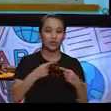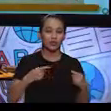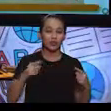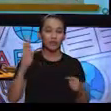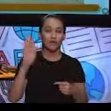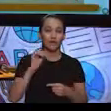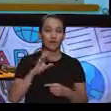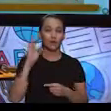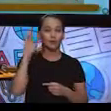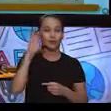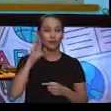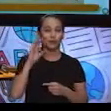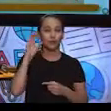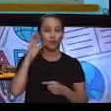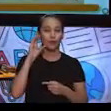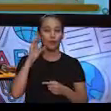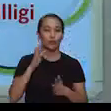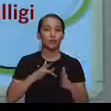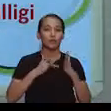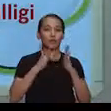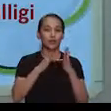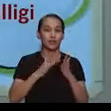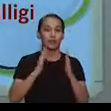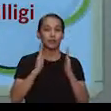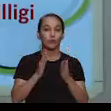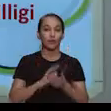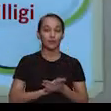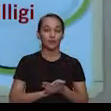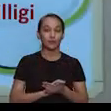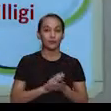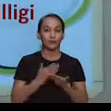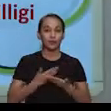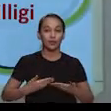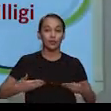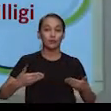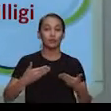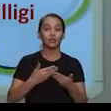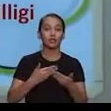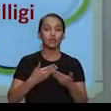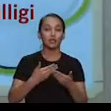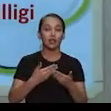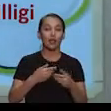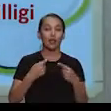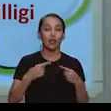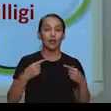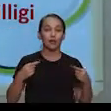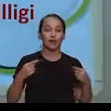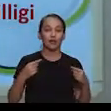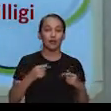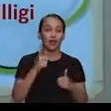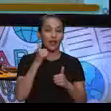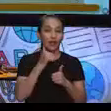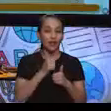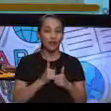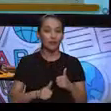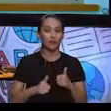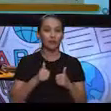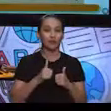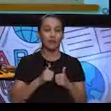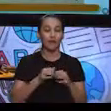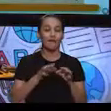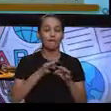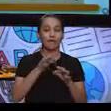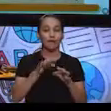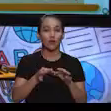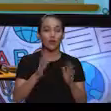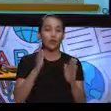vatanimiz bo'ylab sayohat qilamiz. Bu bo'limda esa barcha viloyatlarning tabiati haqida sizlar bilan